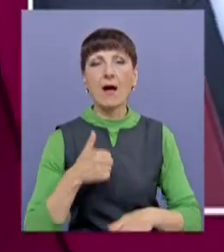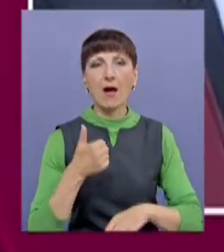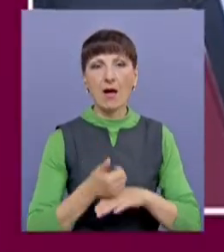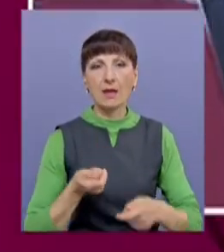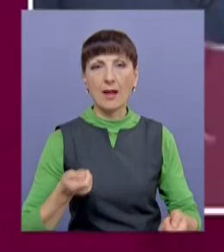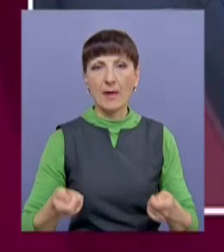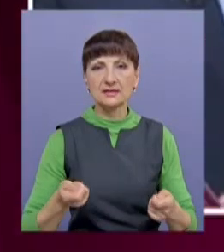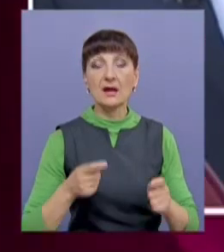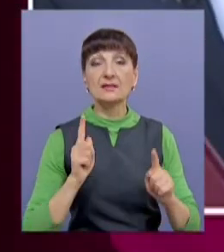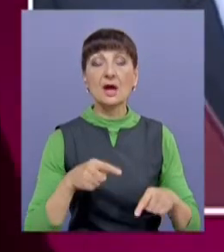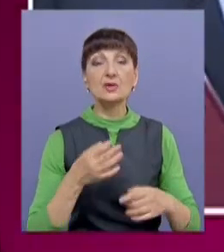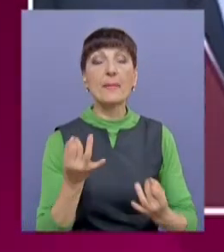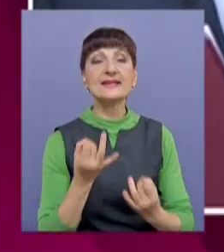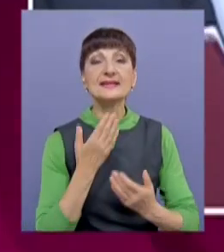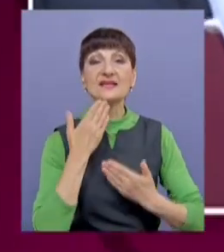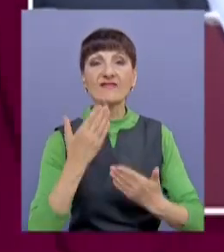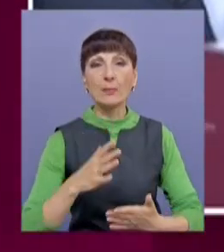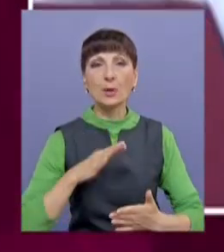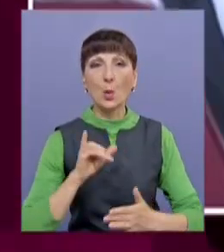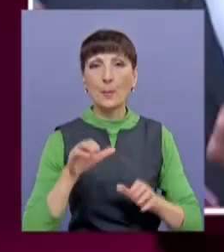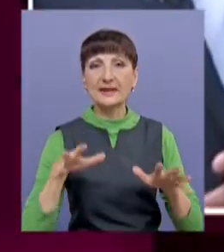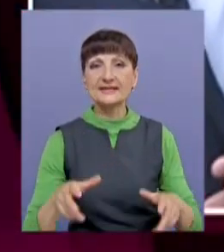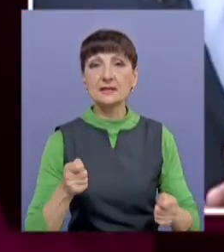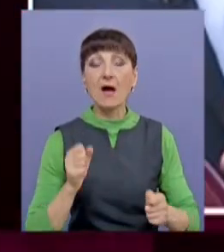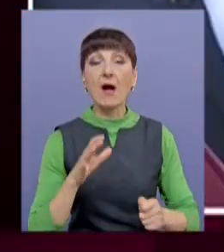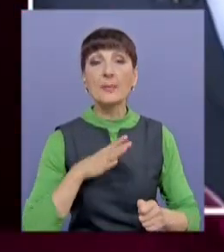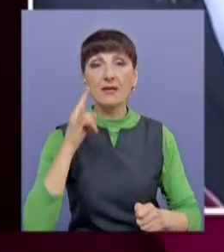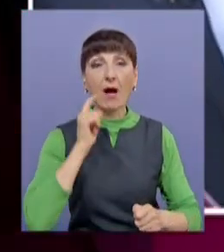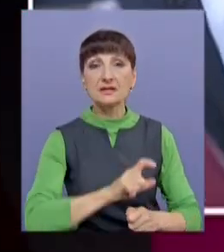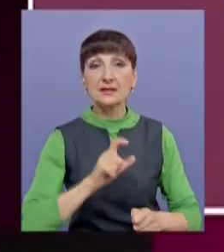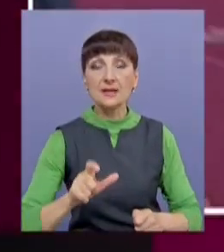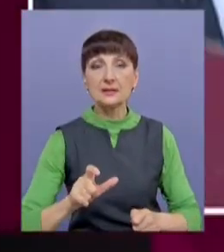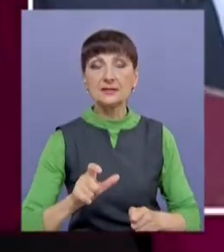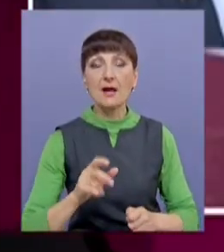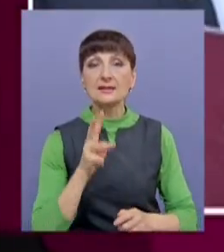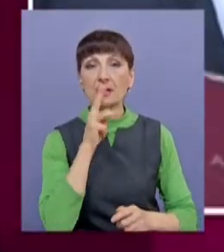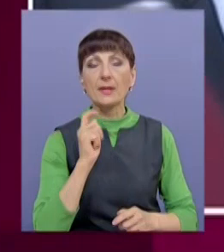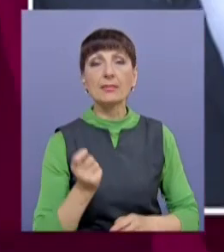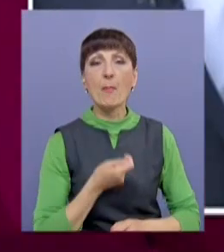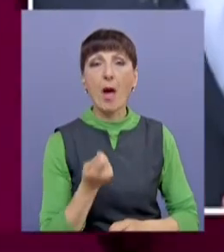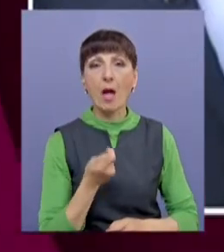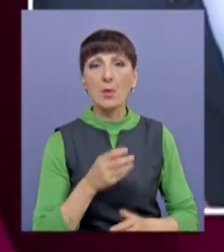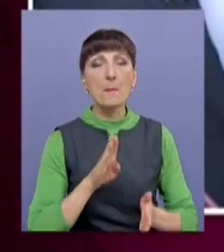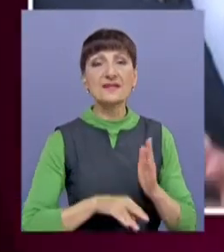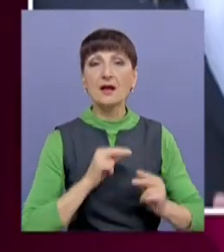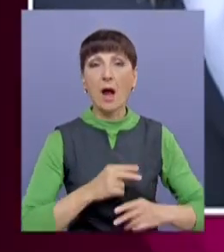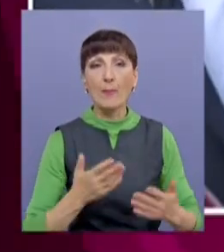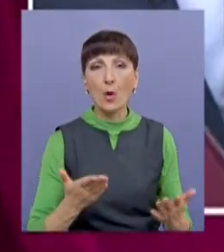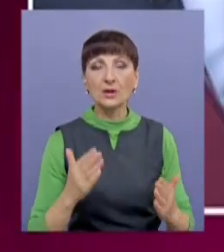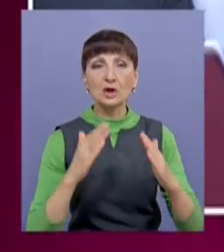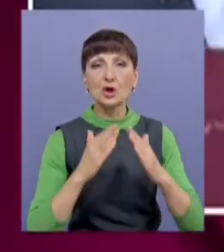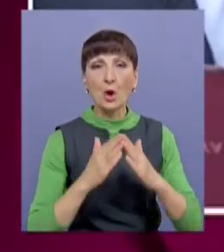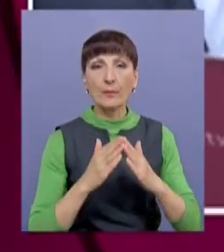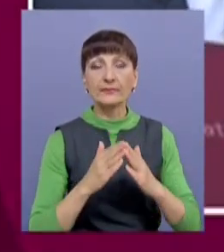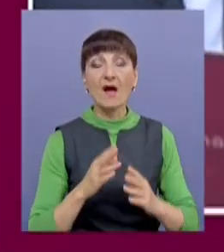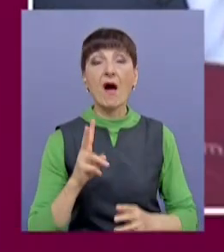же поинтересовался у президента, как же быть казахстанцам с маленькими зарплатами, безработицей и жильем.